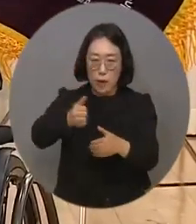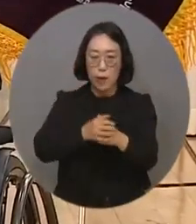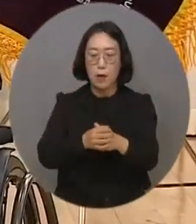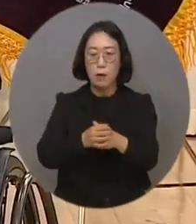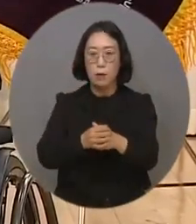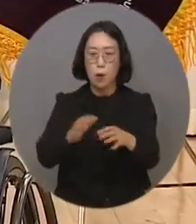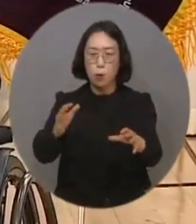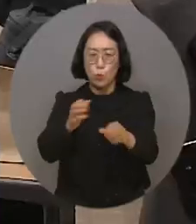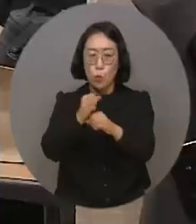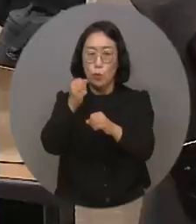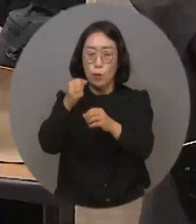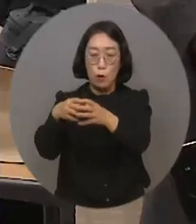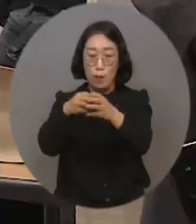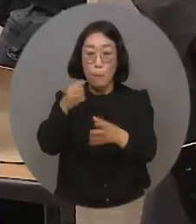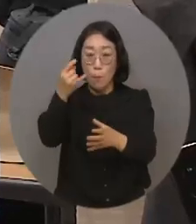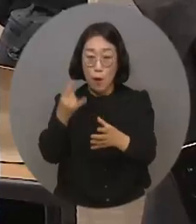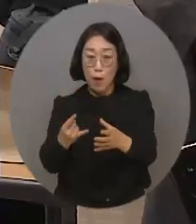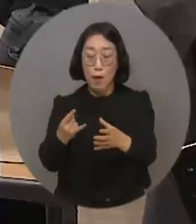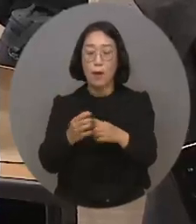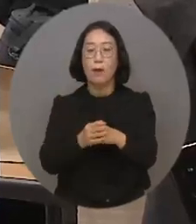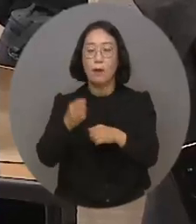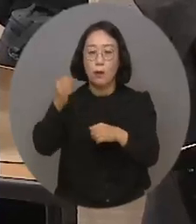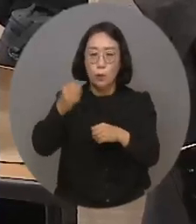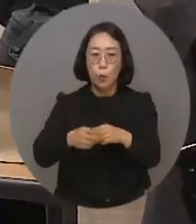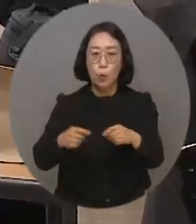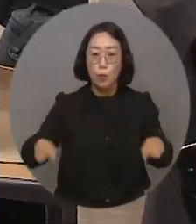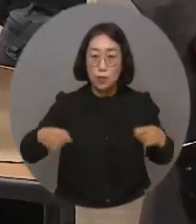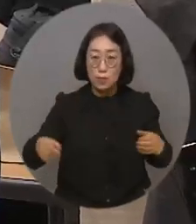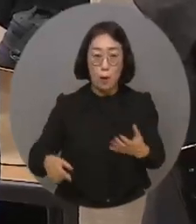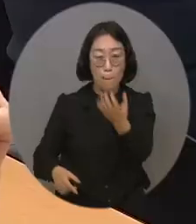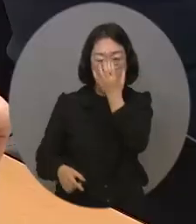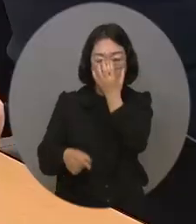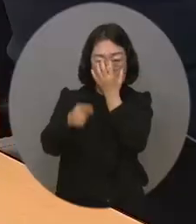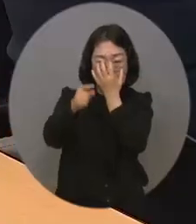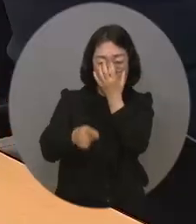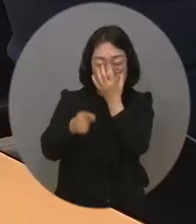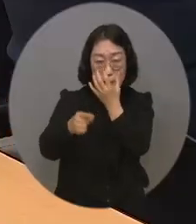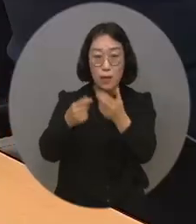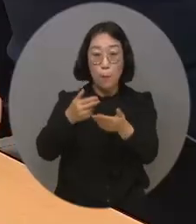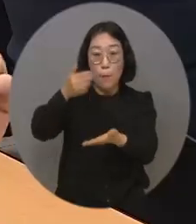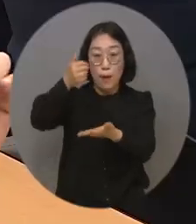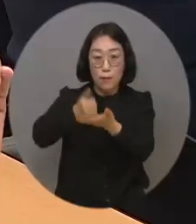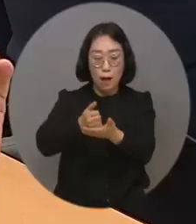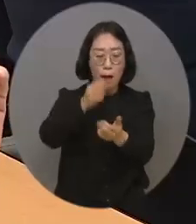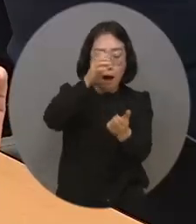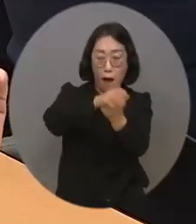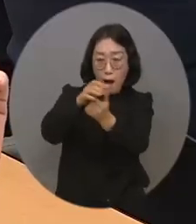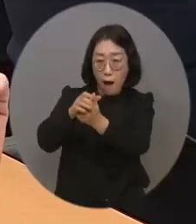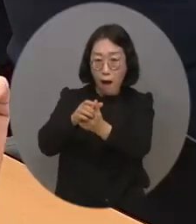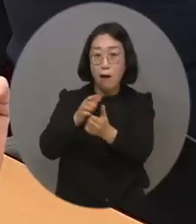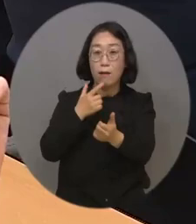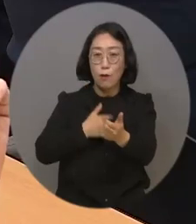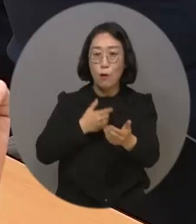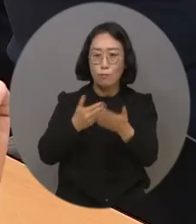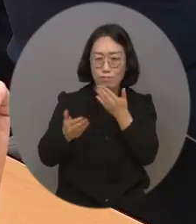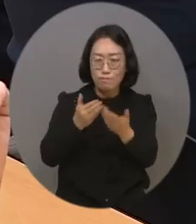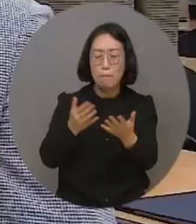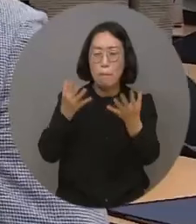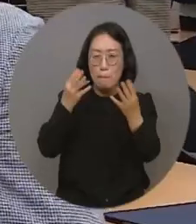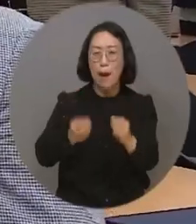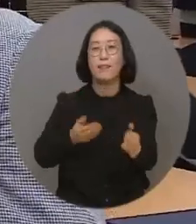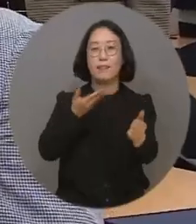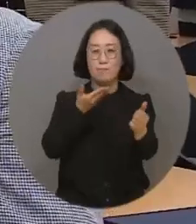서울시장애인자립생활센터 총연합회장, 서울시장애인 휠체어펜싱협회장 등 다양한 분야에서 역량을 발휘한 현장